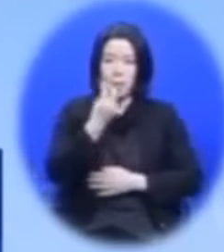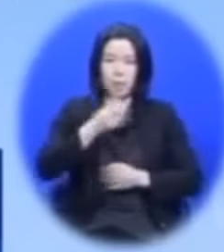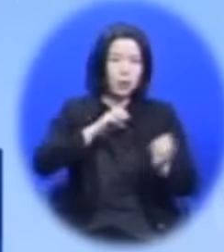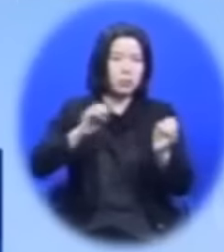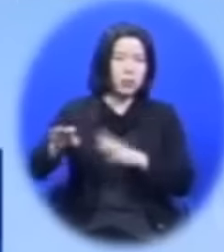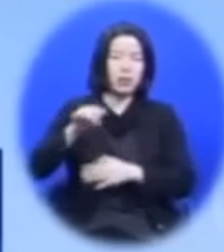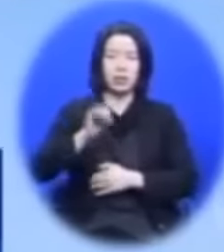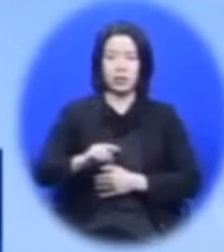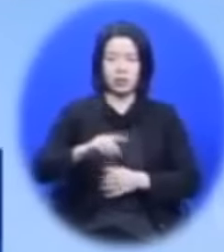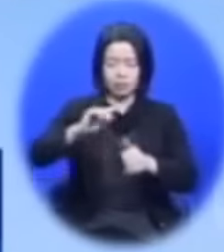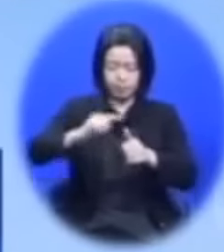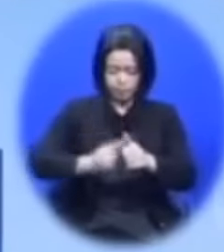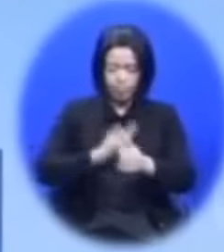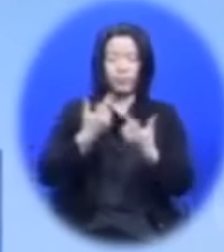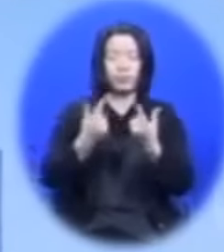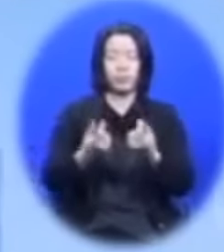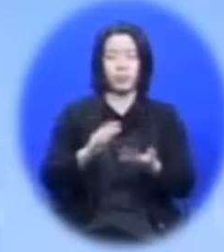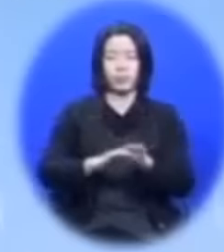것이 마땅합니다.